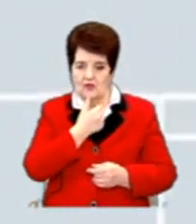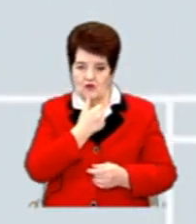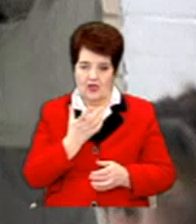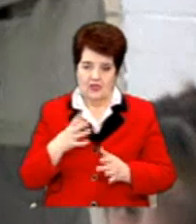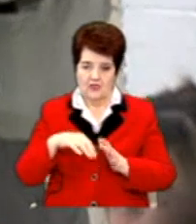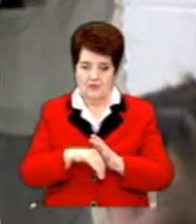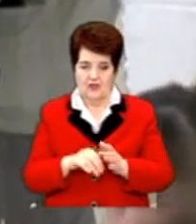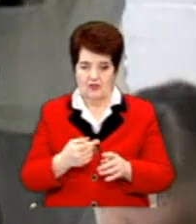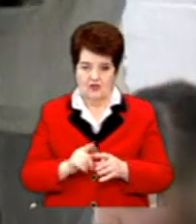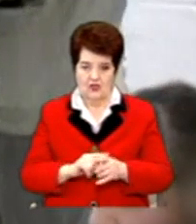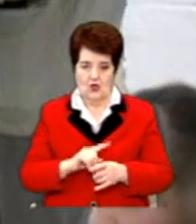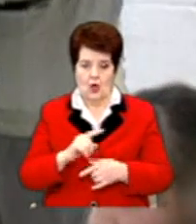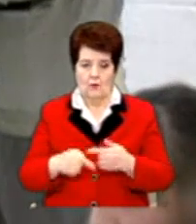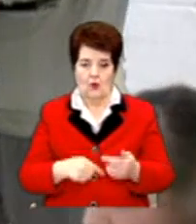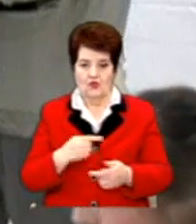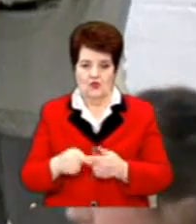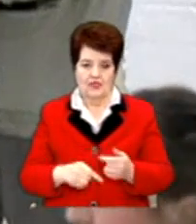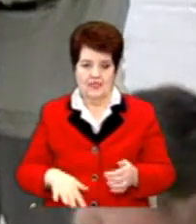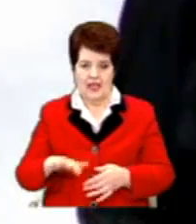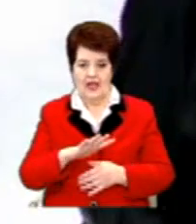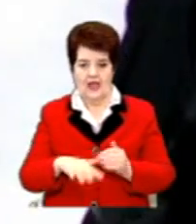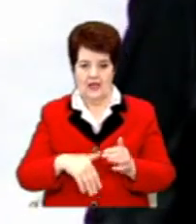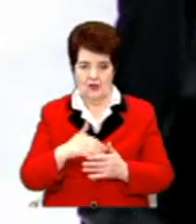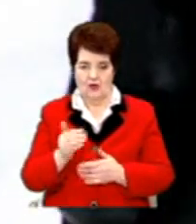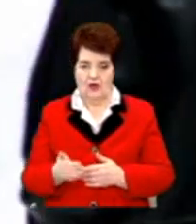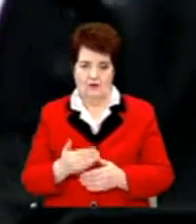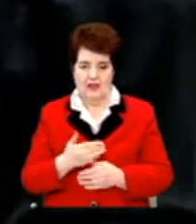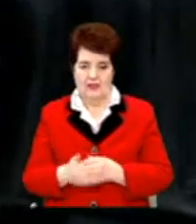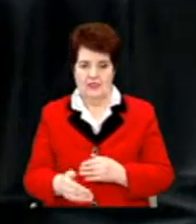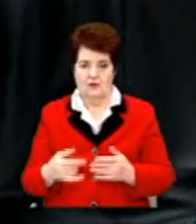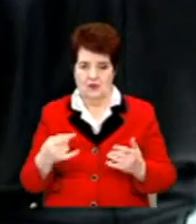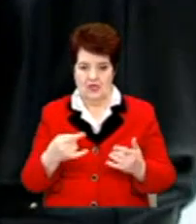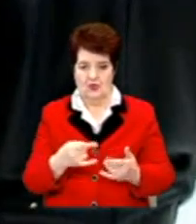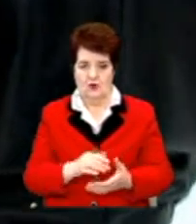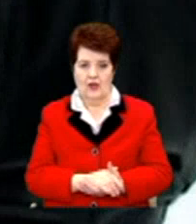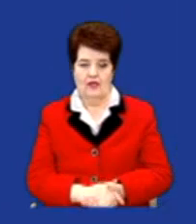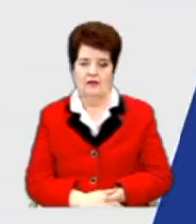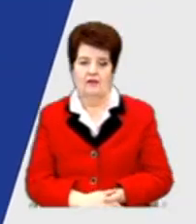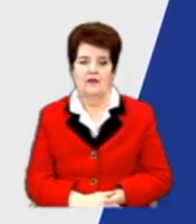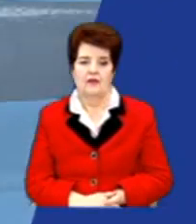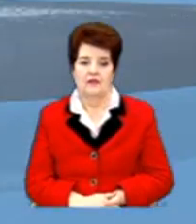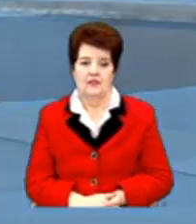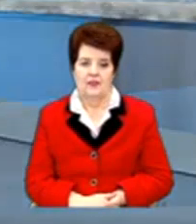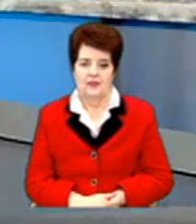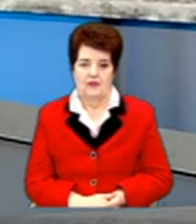implice în acest proces electoral. Despre ce este vorba, vă spunem mai târziu în telejurnal.